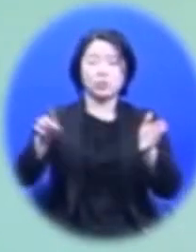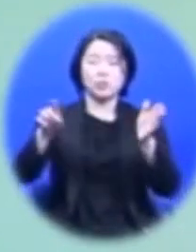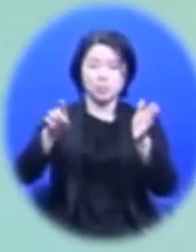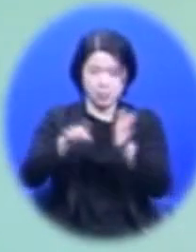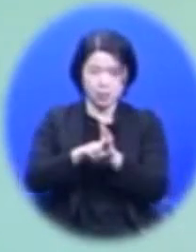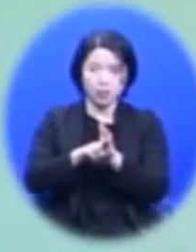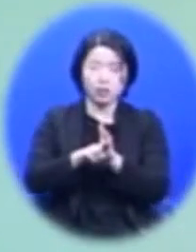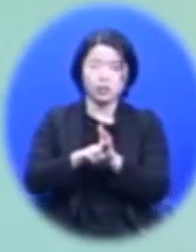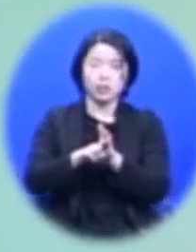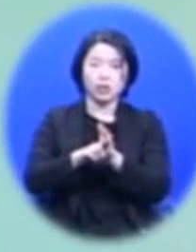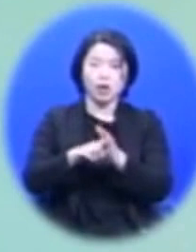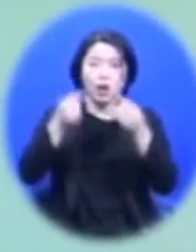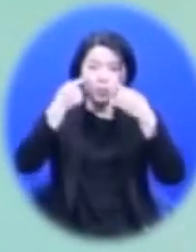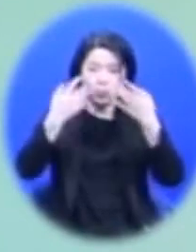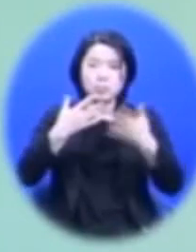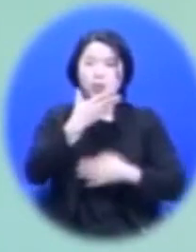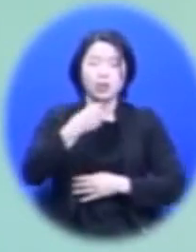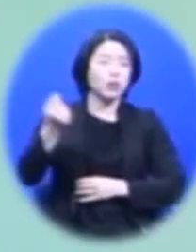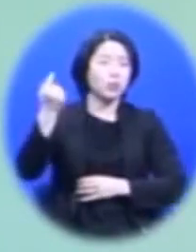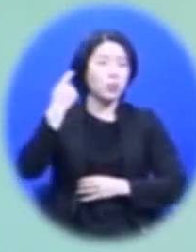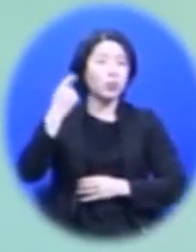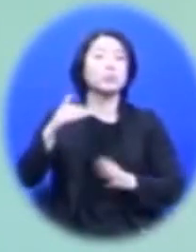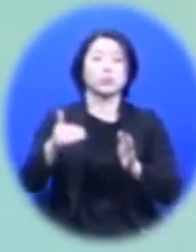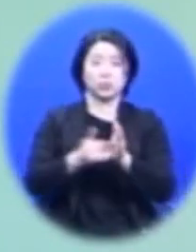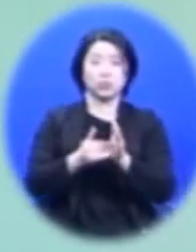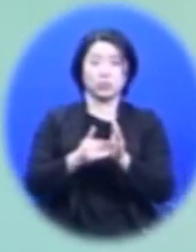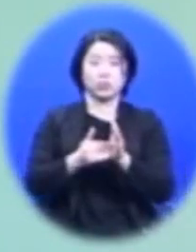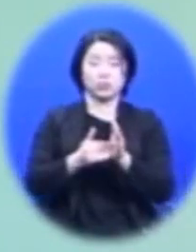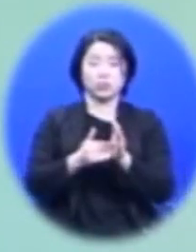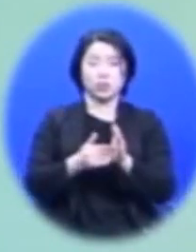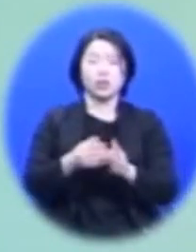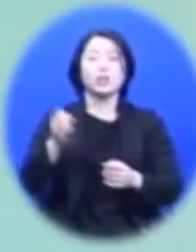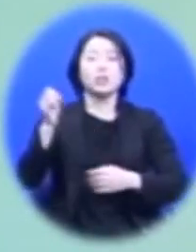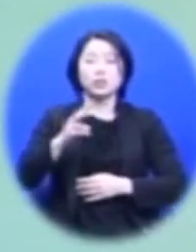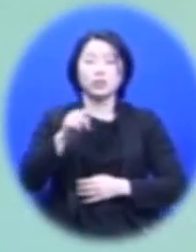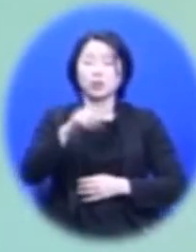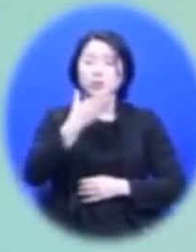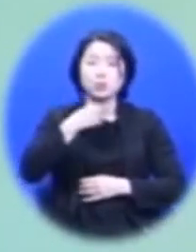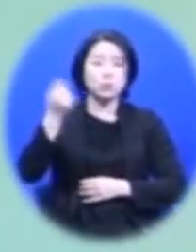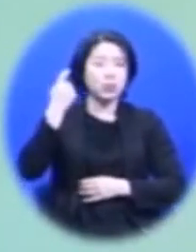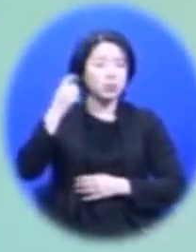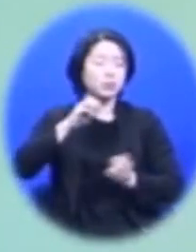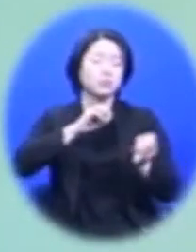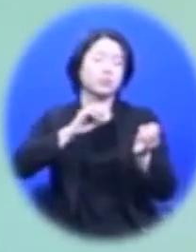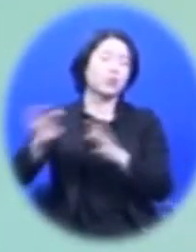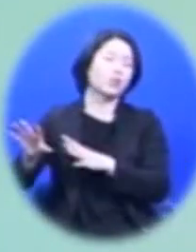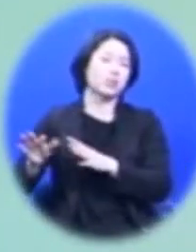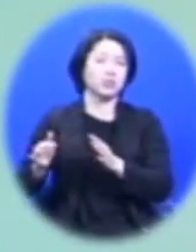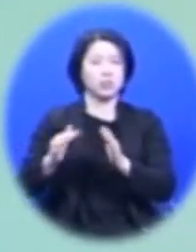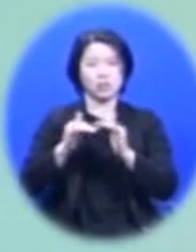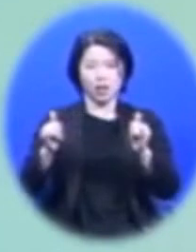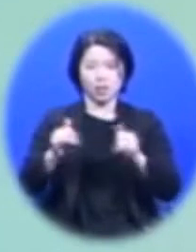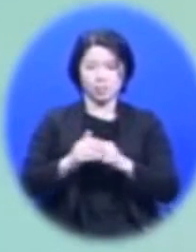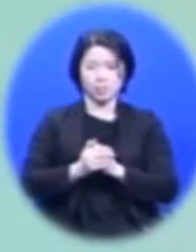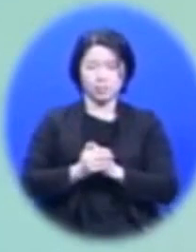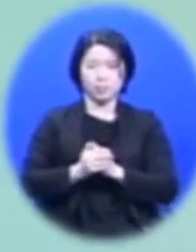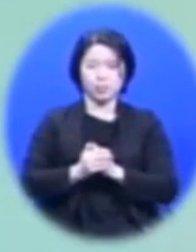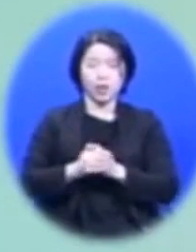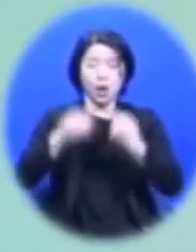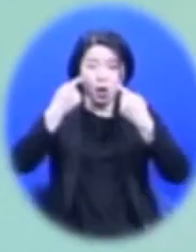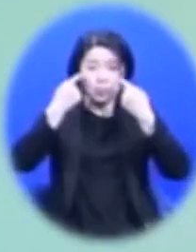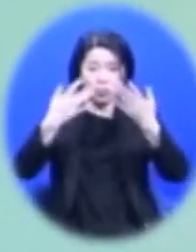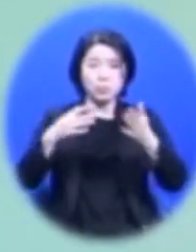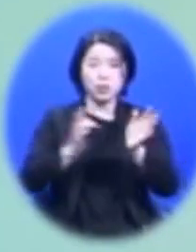믿었다가 분명히 복음을 들었었는데 그리고 그 복음을 버린 사람입니다.